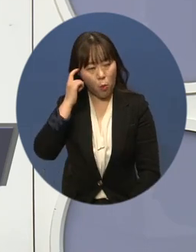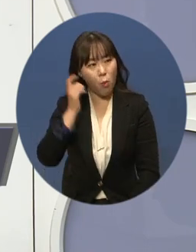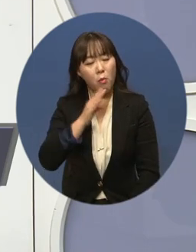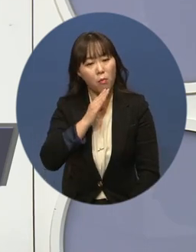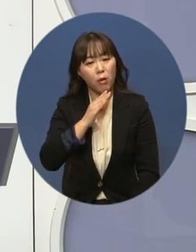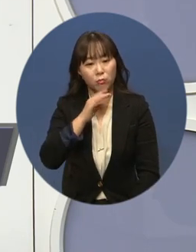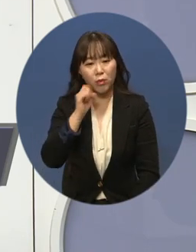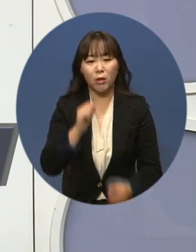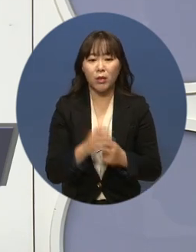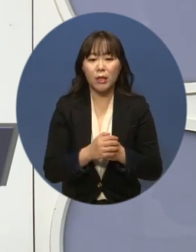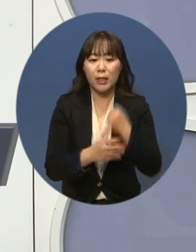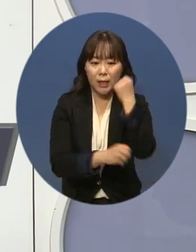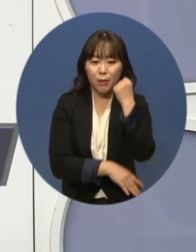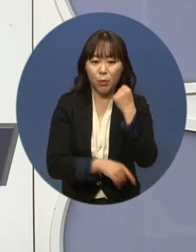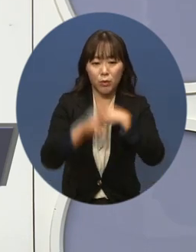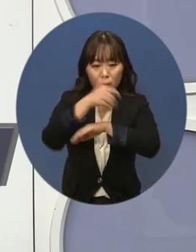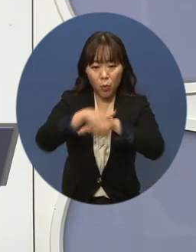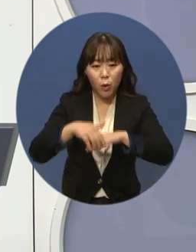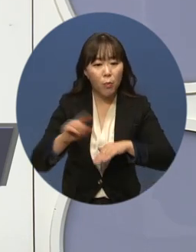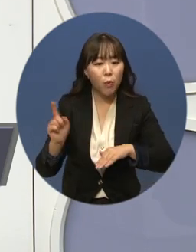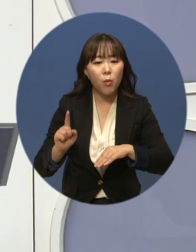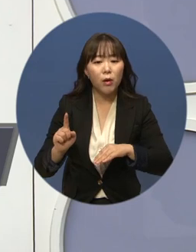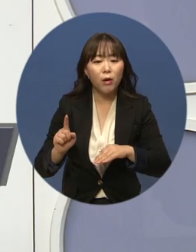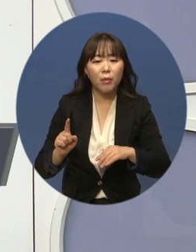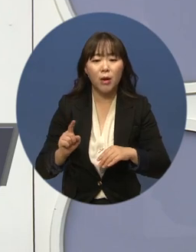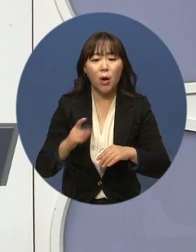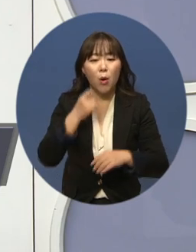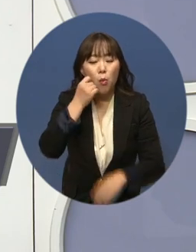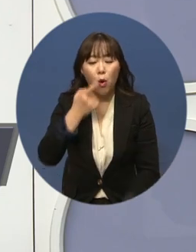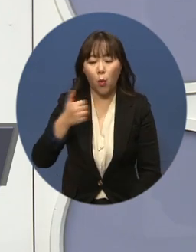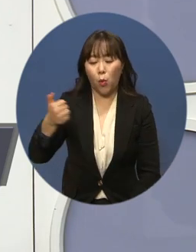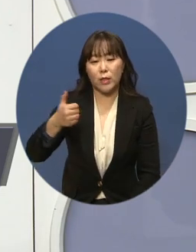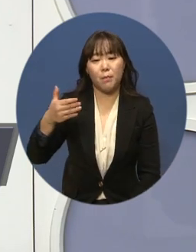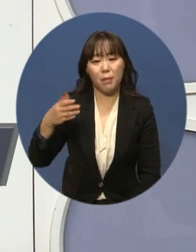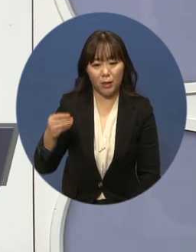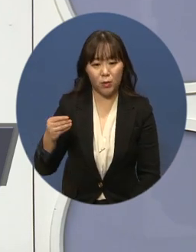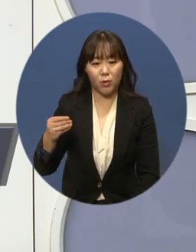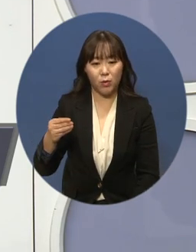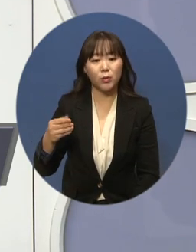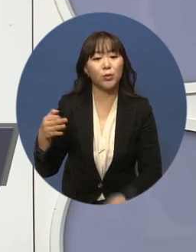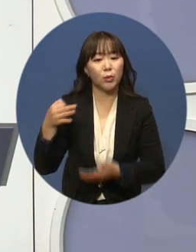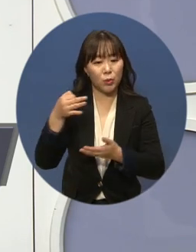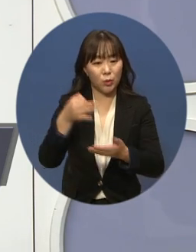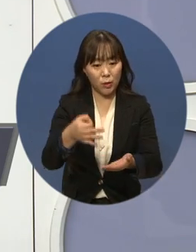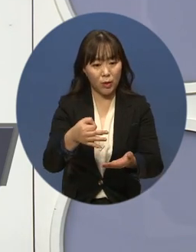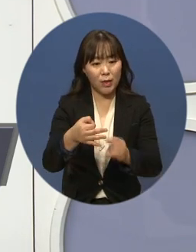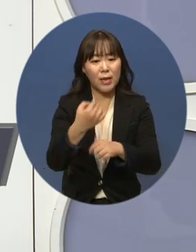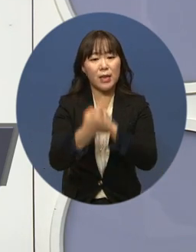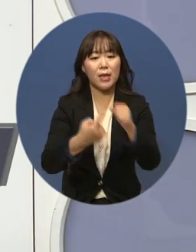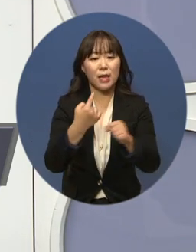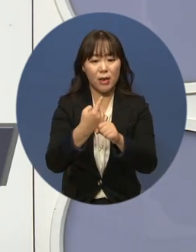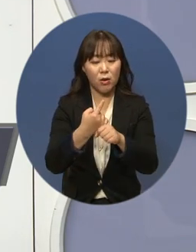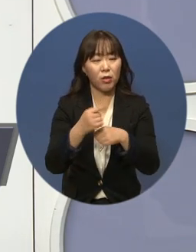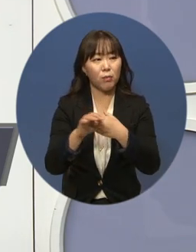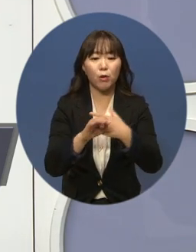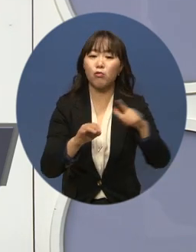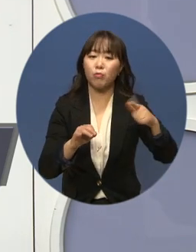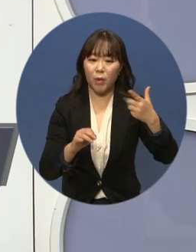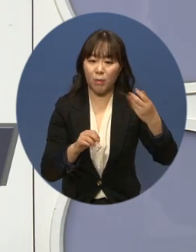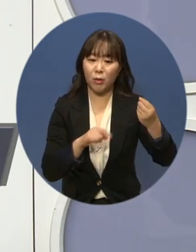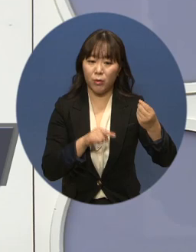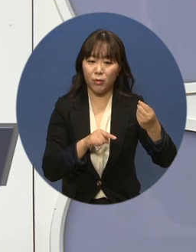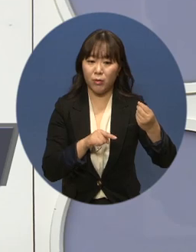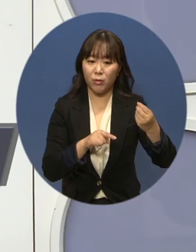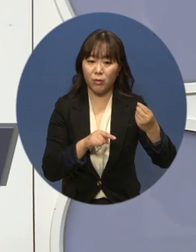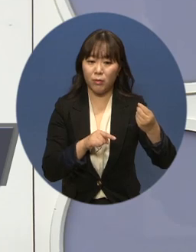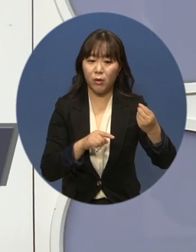계신데 그러면 기본소득 설계가 뭐냐 하는 게 월 한 50만 원 소득을 줘서 1년이면 600만 원이지